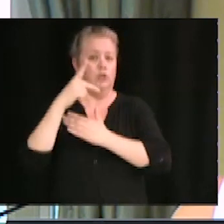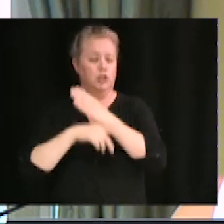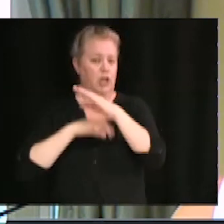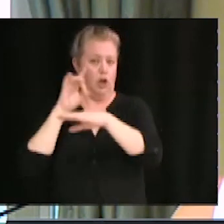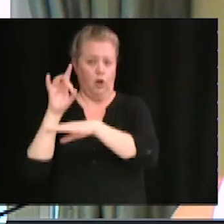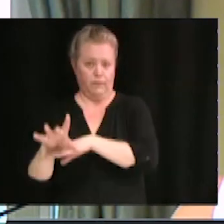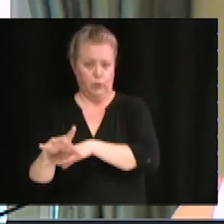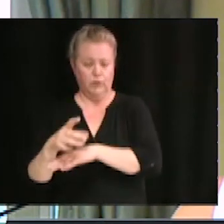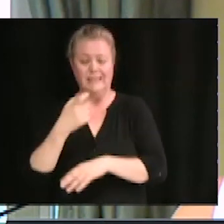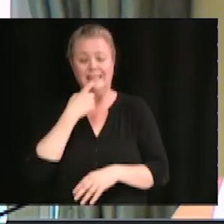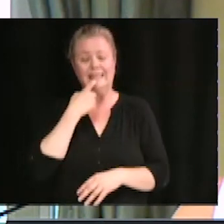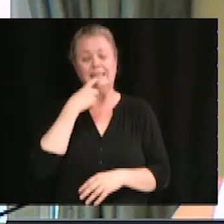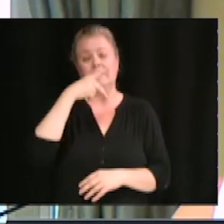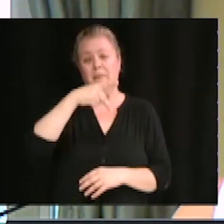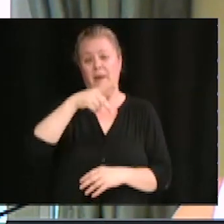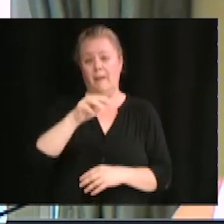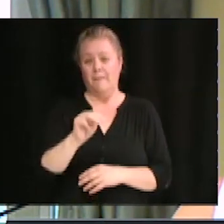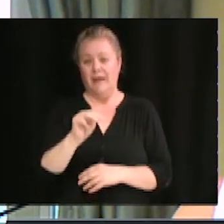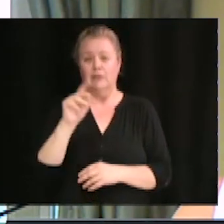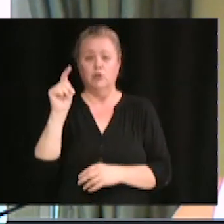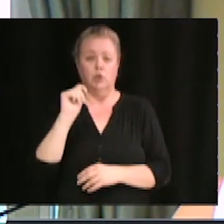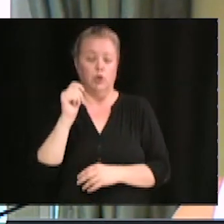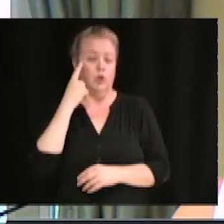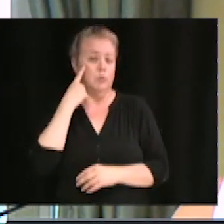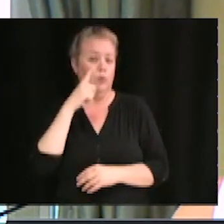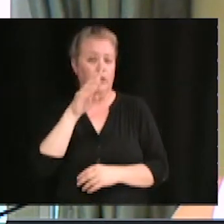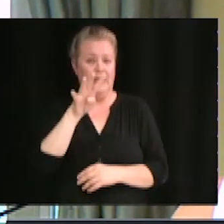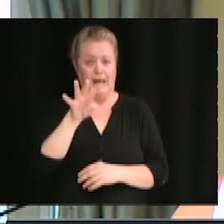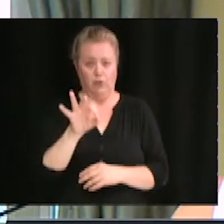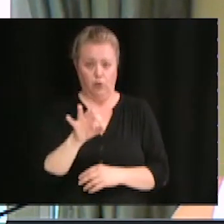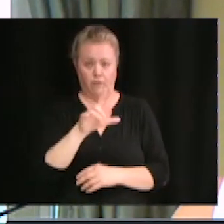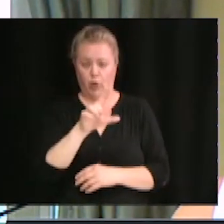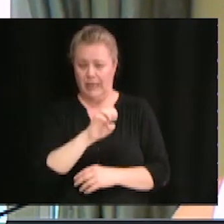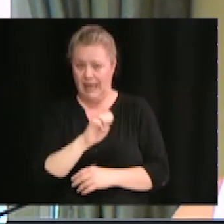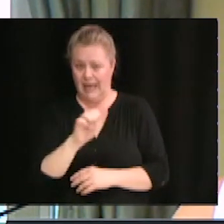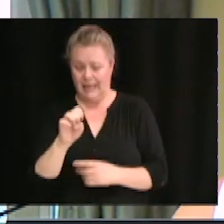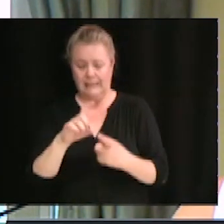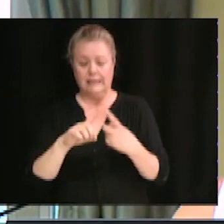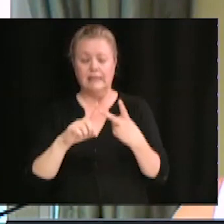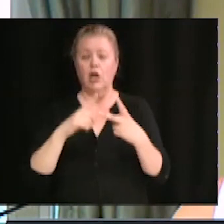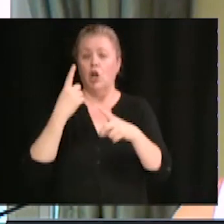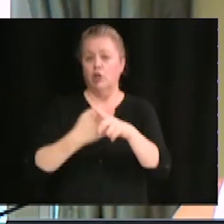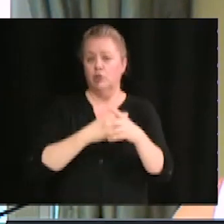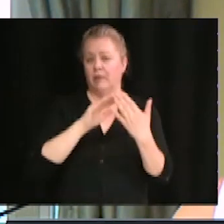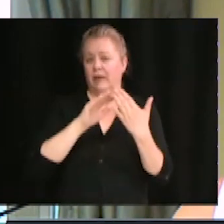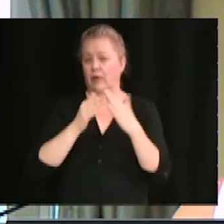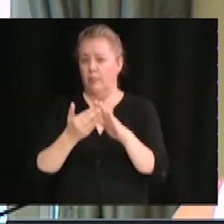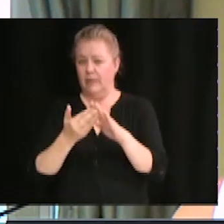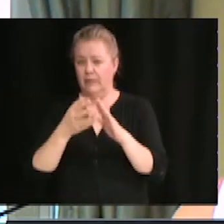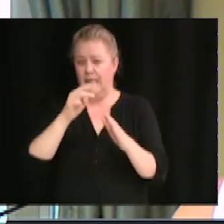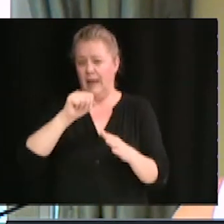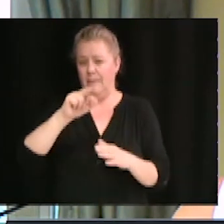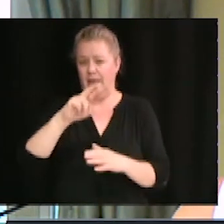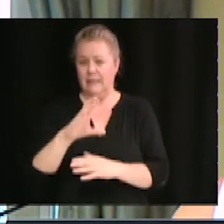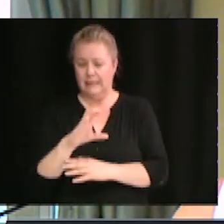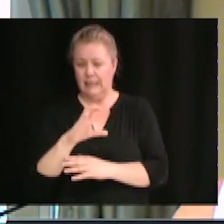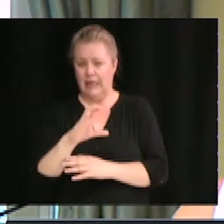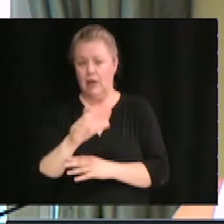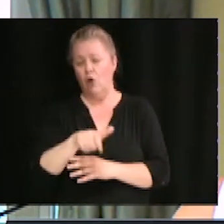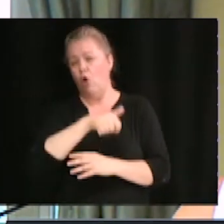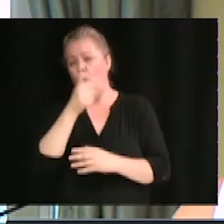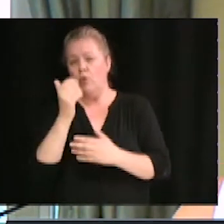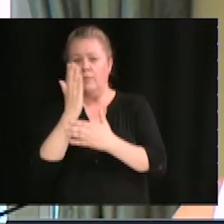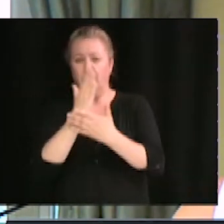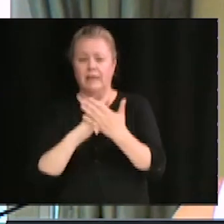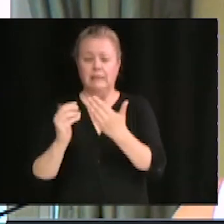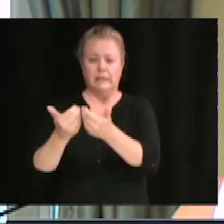de M. Pierre-Marc Turcotte pour le 49 Laurier-Est pour logement communautaire et merci d'Artabasca pour une autre partie de la demande du 37